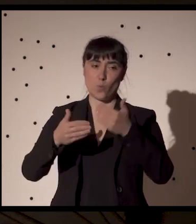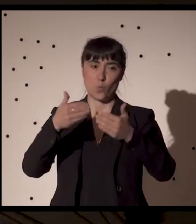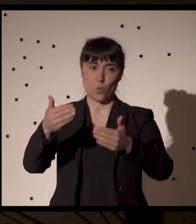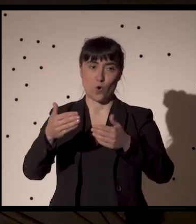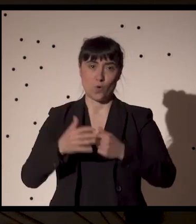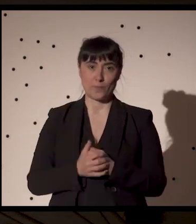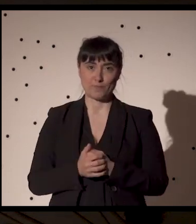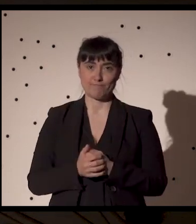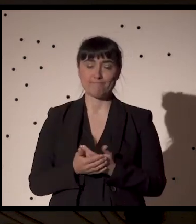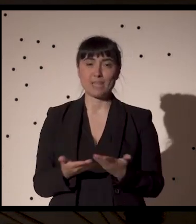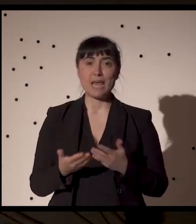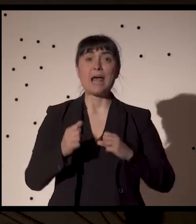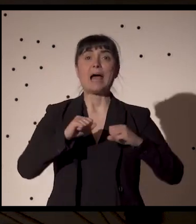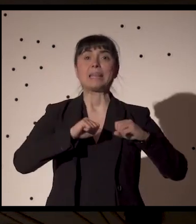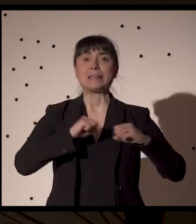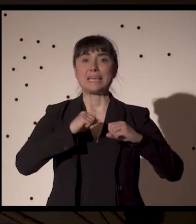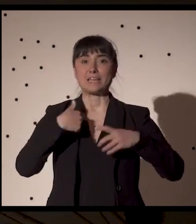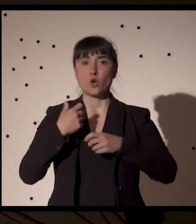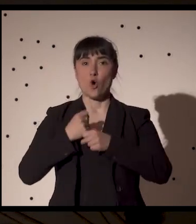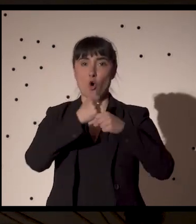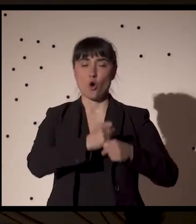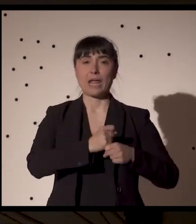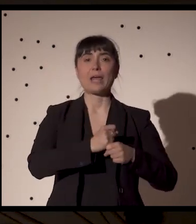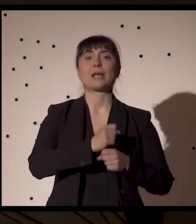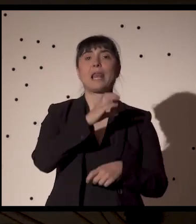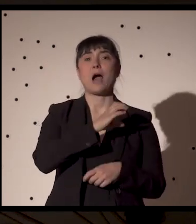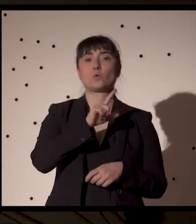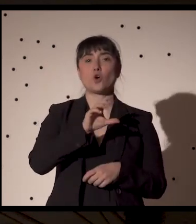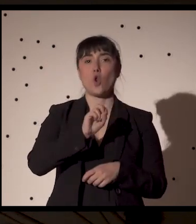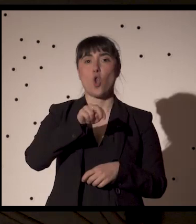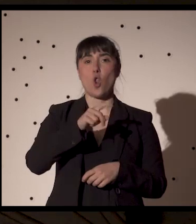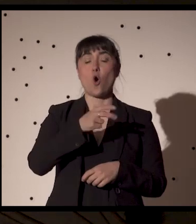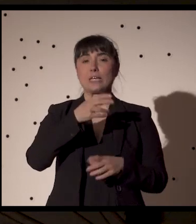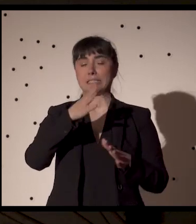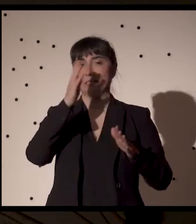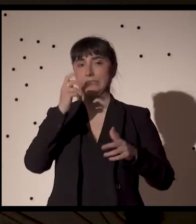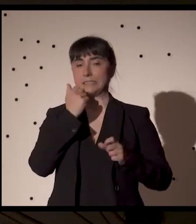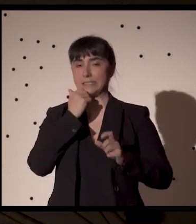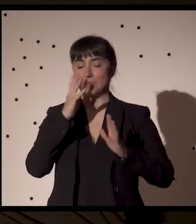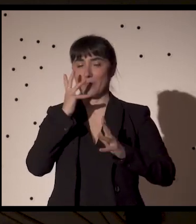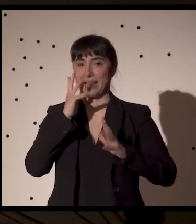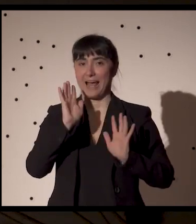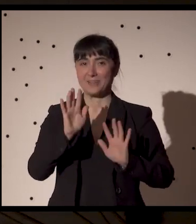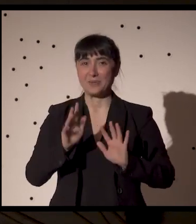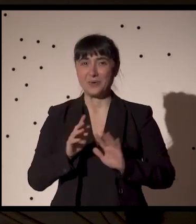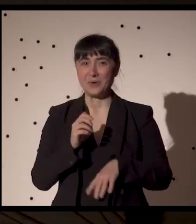direttore professor Claudio Longhi No ho sbagliato passo la parola